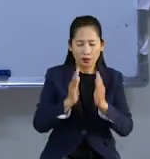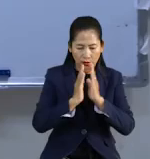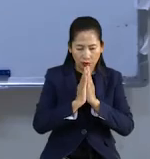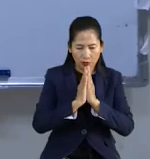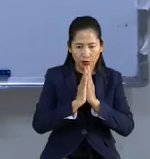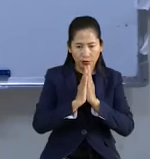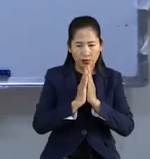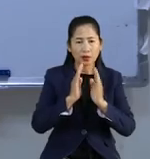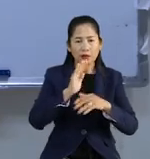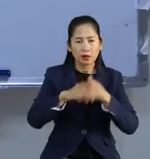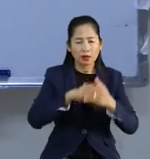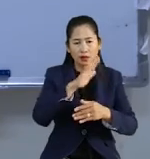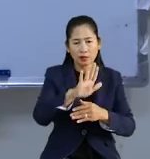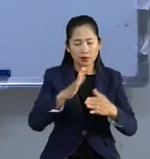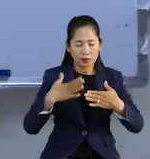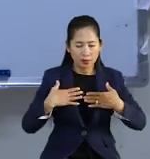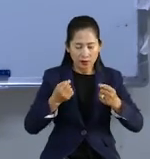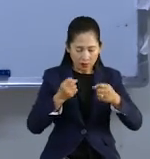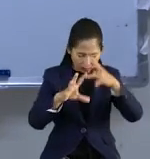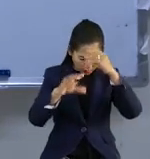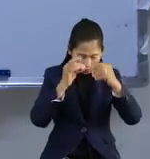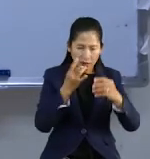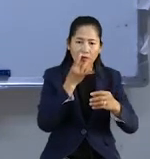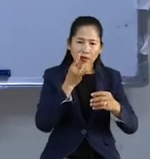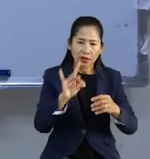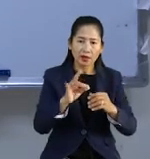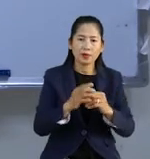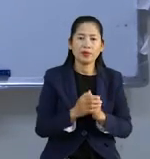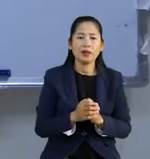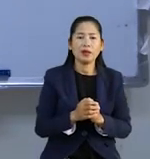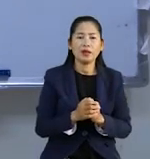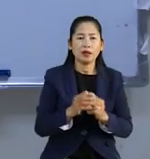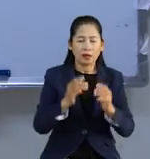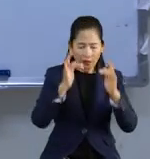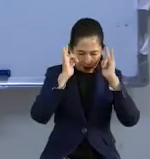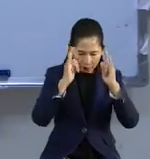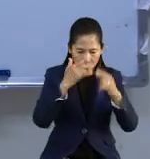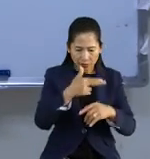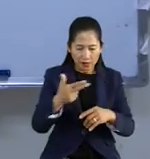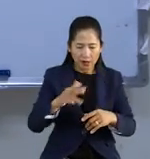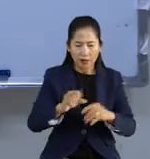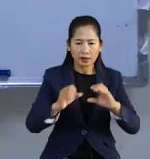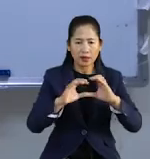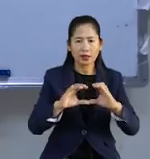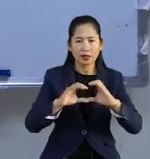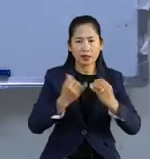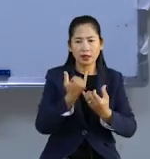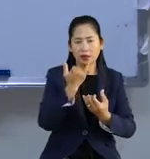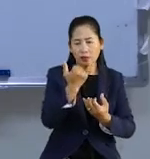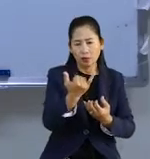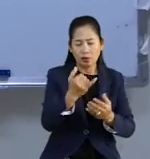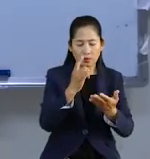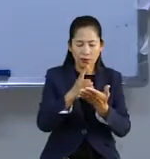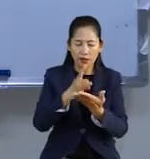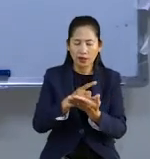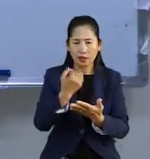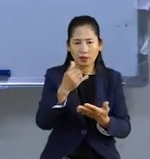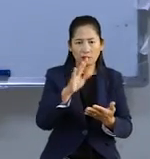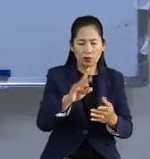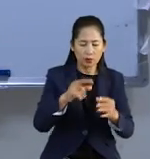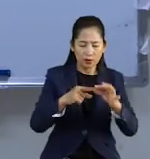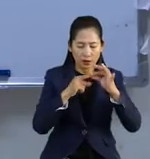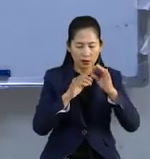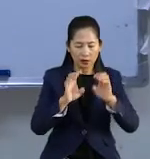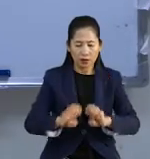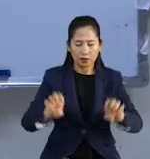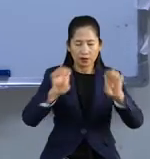กนออกเทียมีสกปรกอ๋อการเรียนสอบการตายผูกแก่บาดการมองเรียนเพศศาสตร์ขมายถนัดตีประมวยเมเรียนตีบุญประย